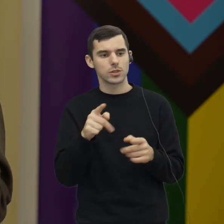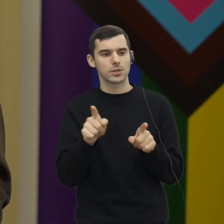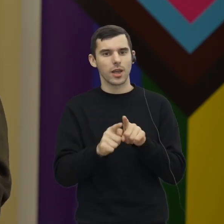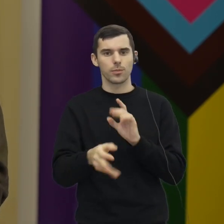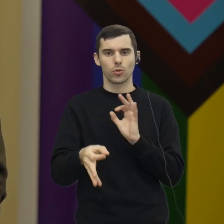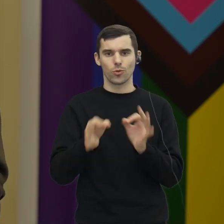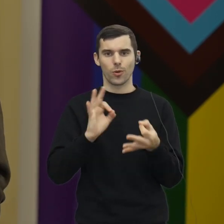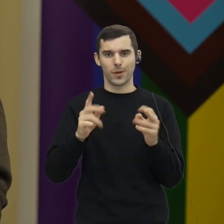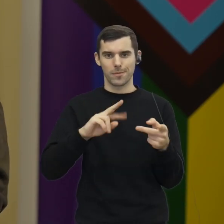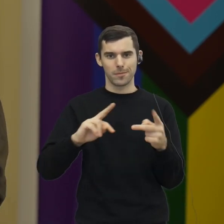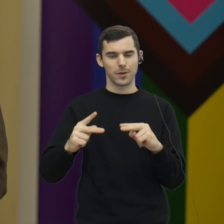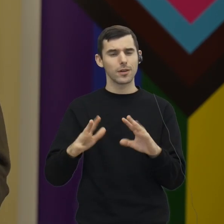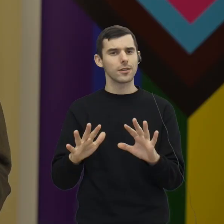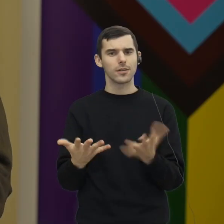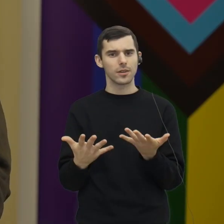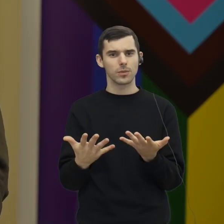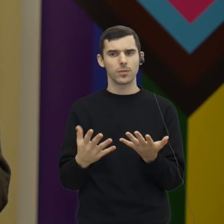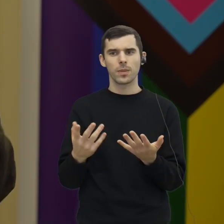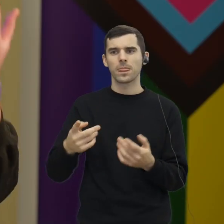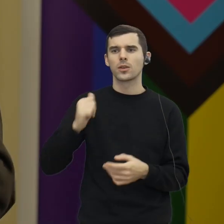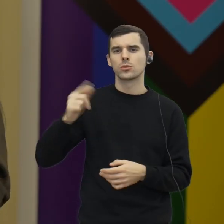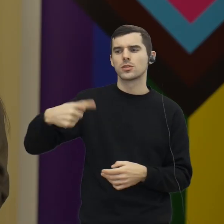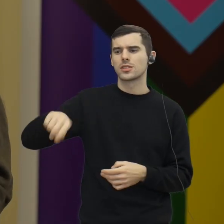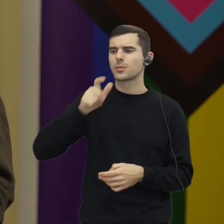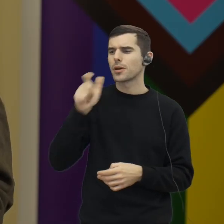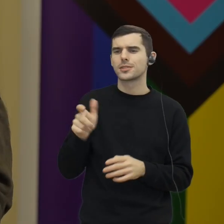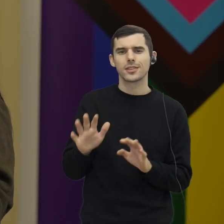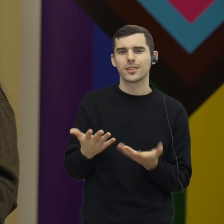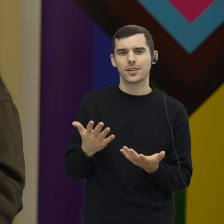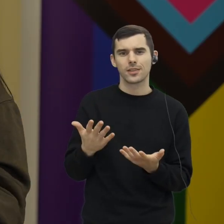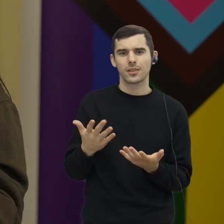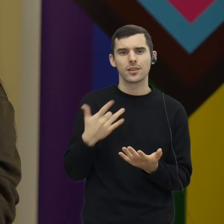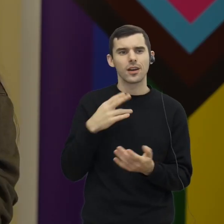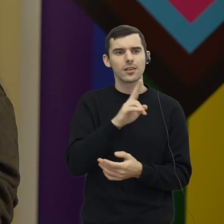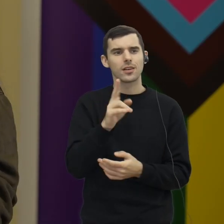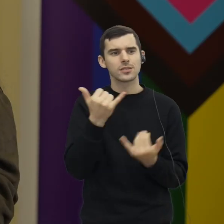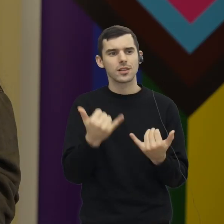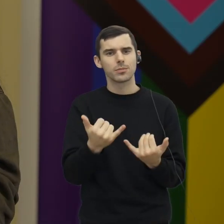tiesiog atsakyti tokiems žmonėms, galbūt ir žiūrinčių tokių yra?